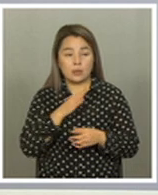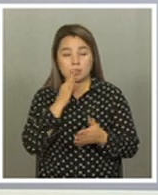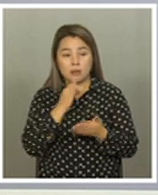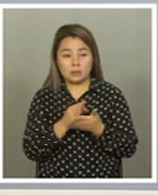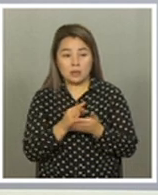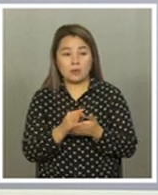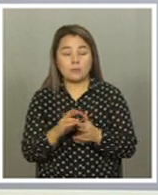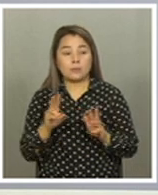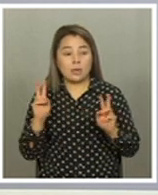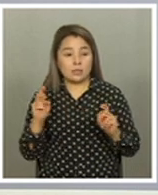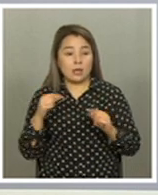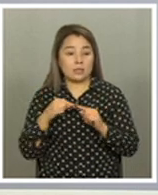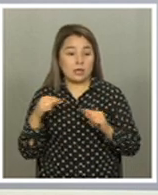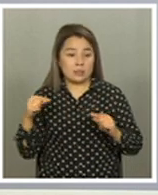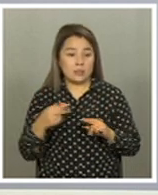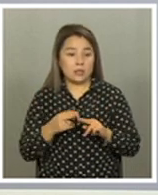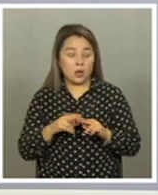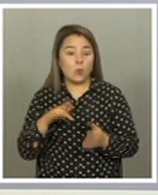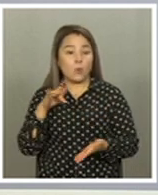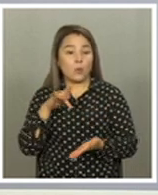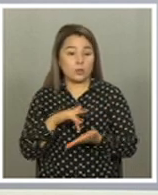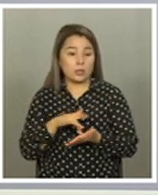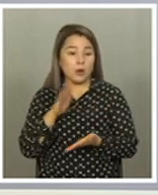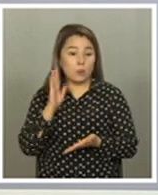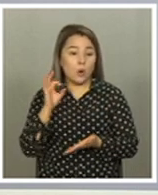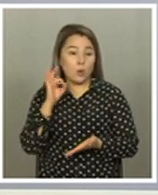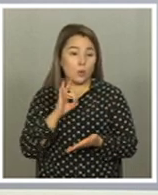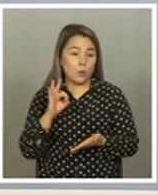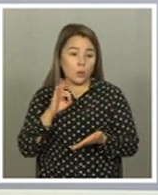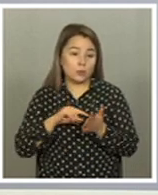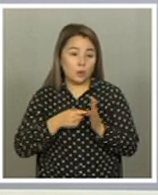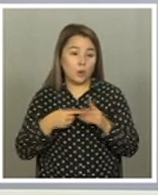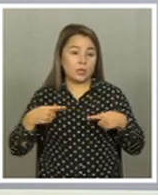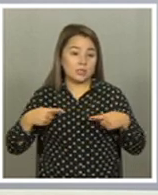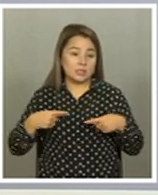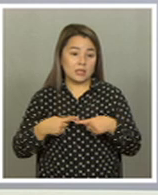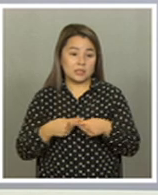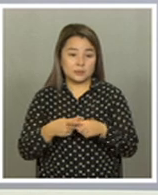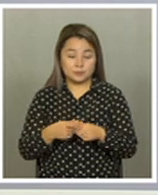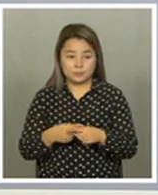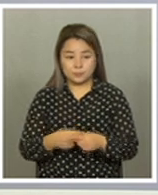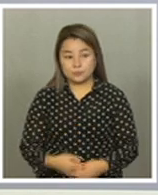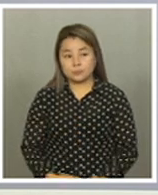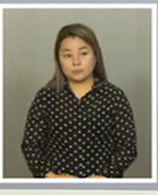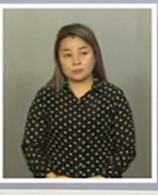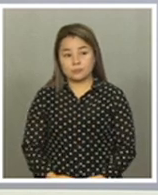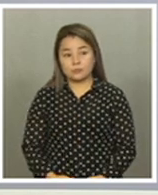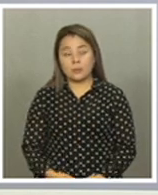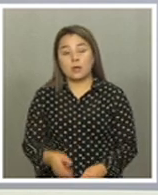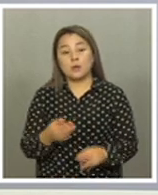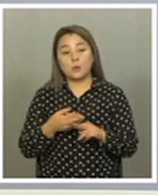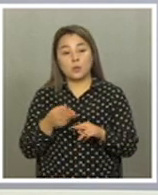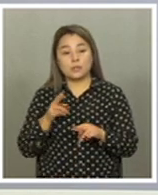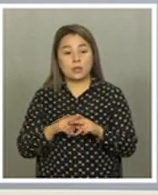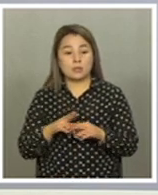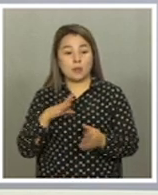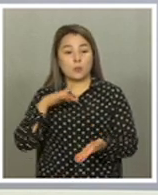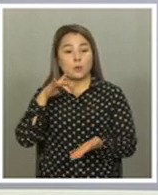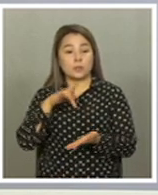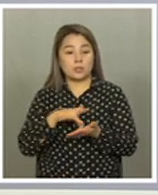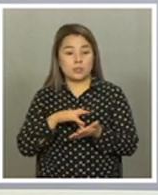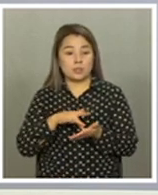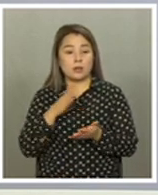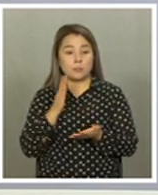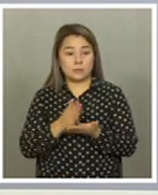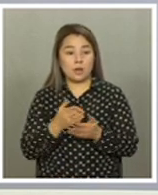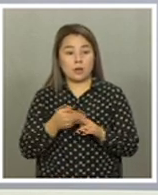кесінділері ортасы болатын О нүктесінде қиылысады. Олай болса, ортасы болатын болса, бізде